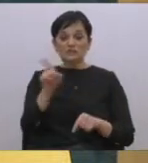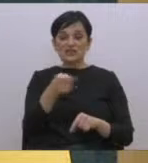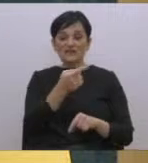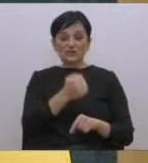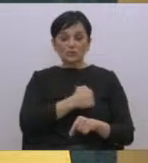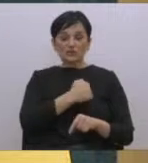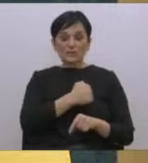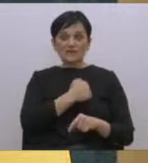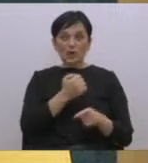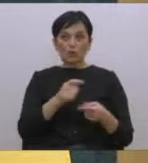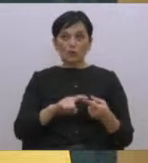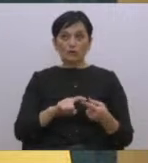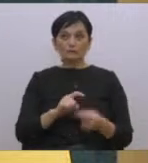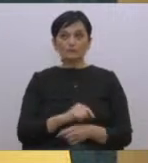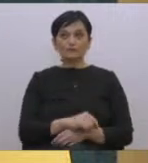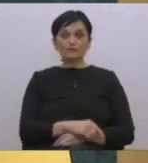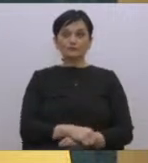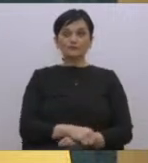სამსახურისა.